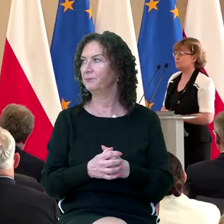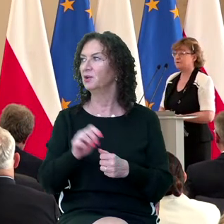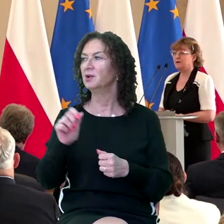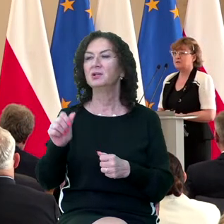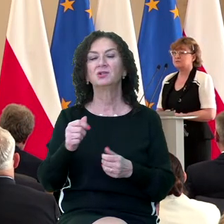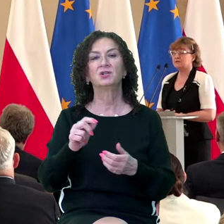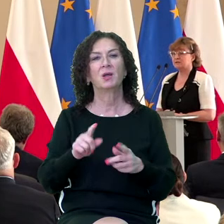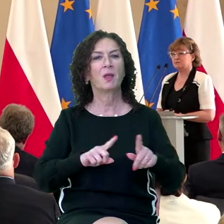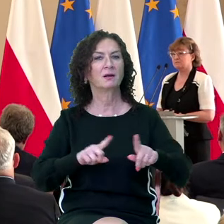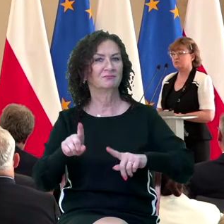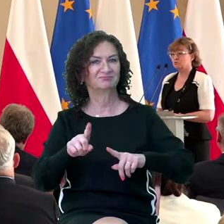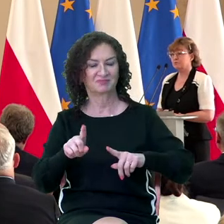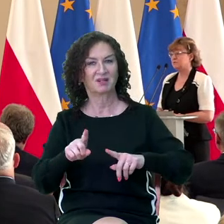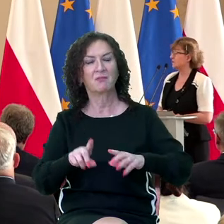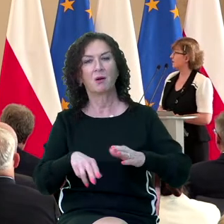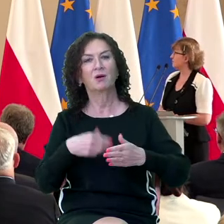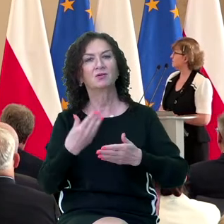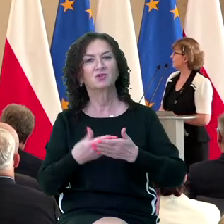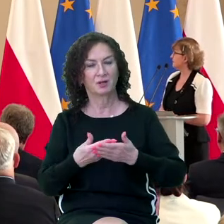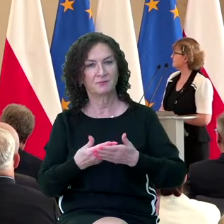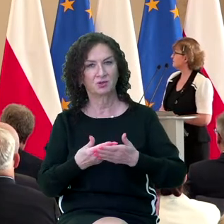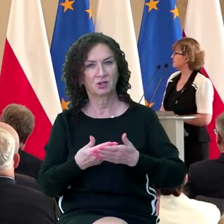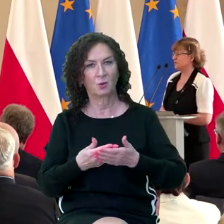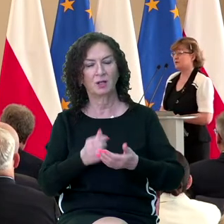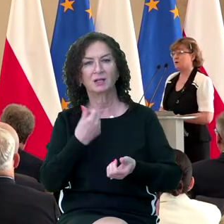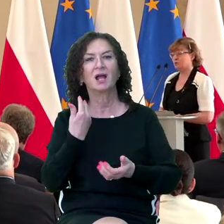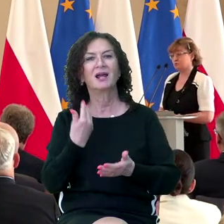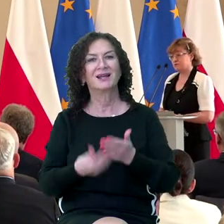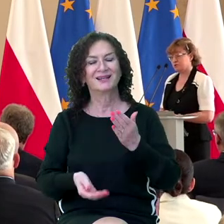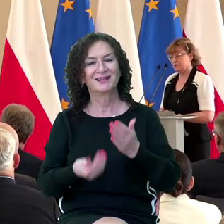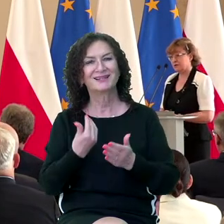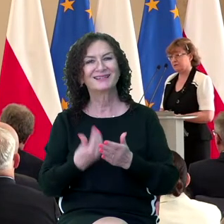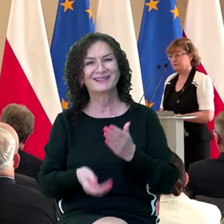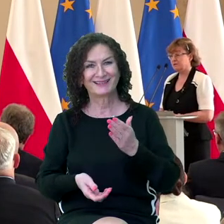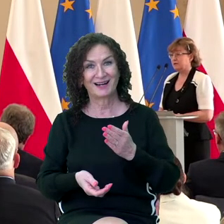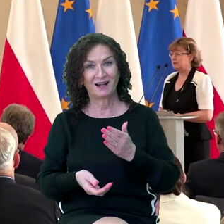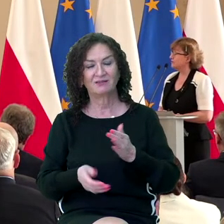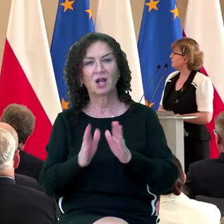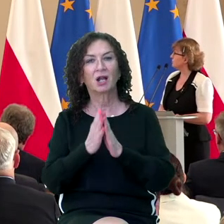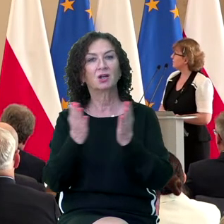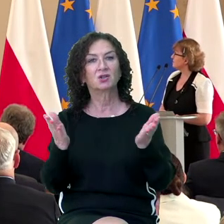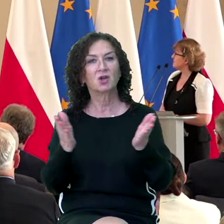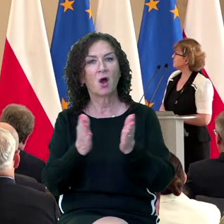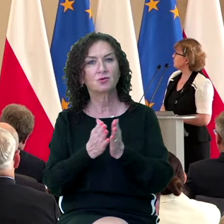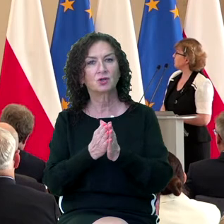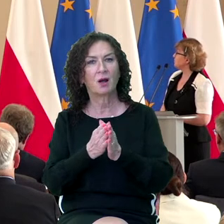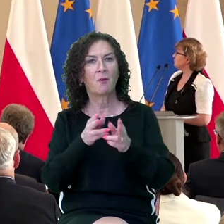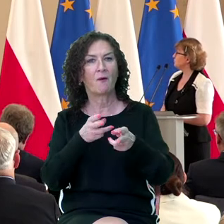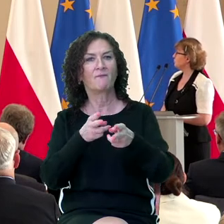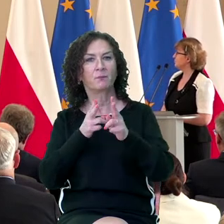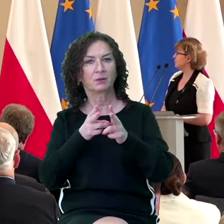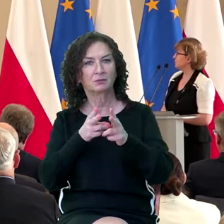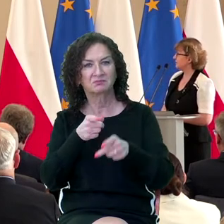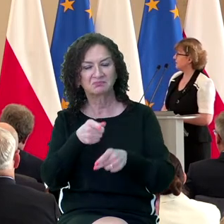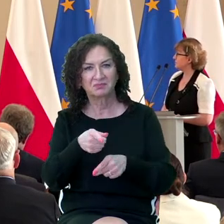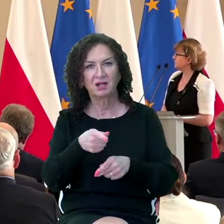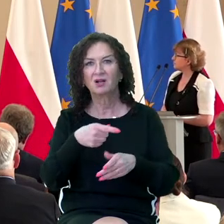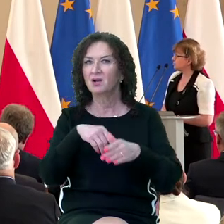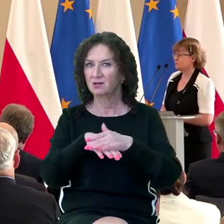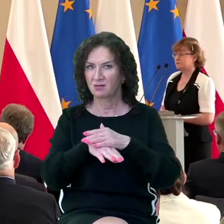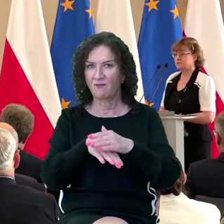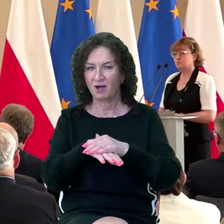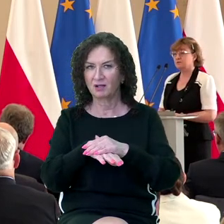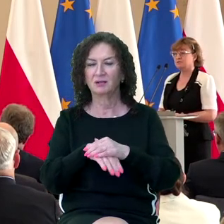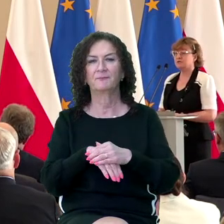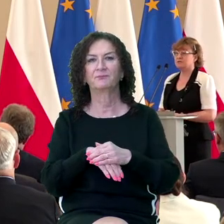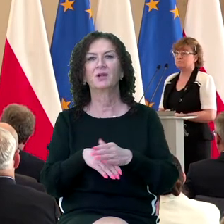przykładów straty w dokumentach archiwalnych, księga po Ostrzale. Ona jest z zasobu Archiwum Głównego Akt Dawnych przy